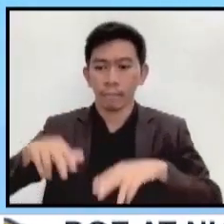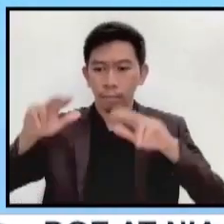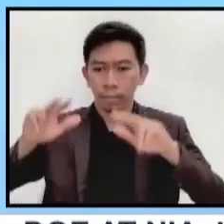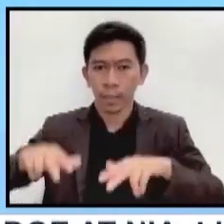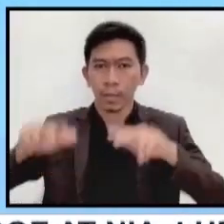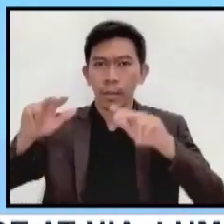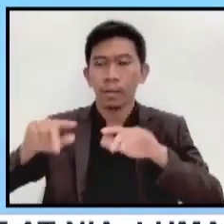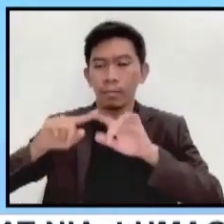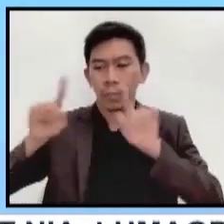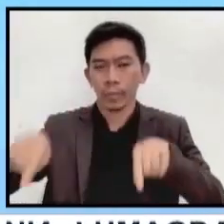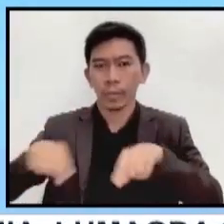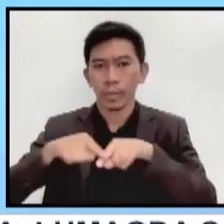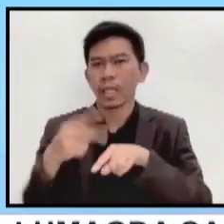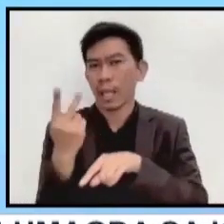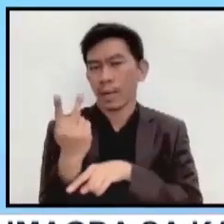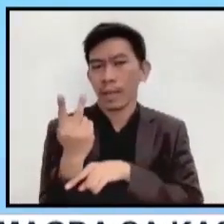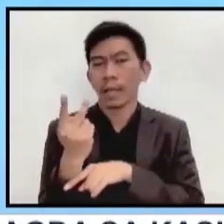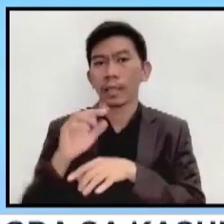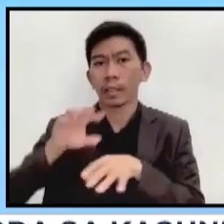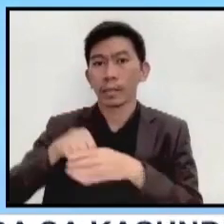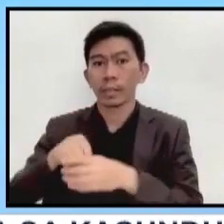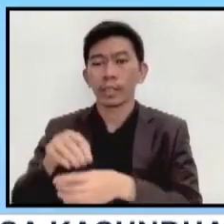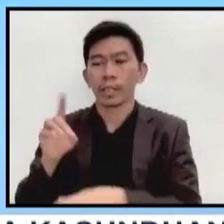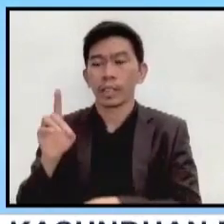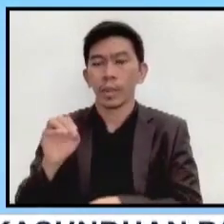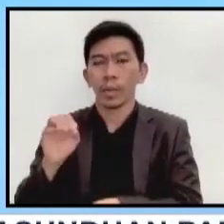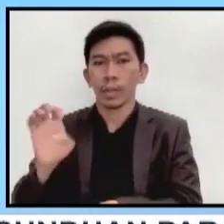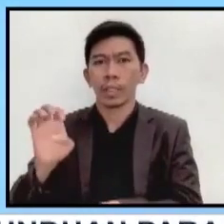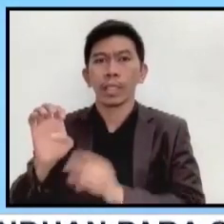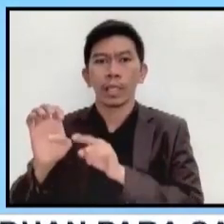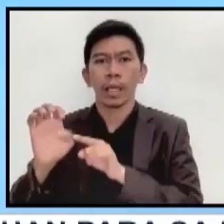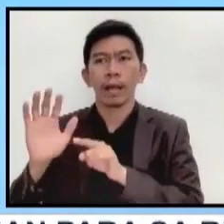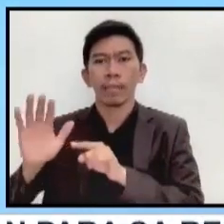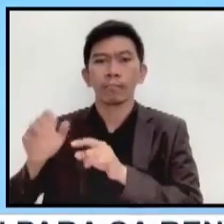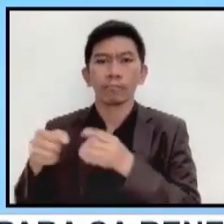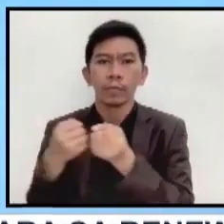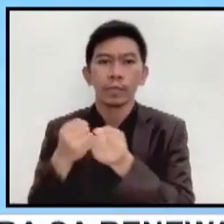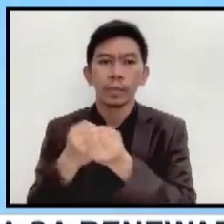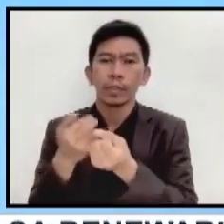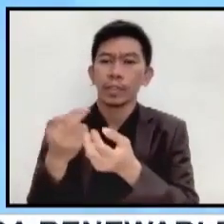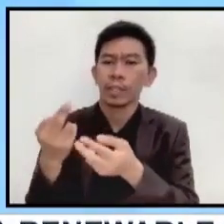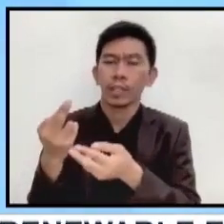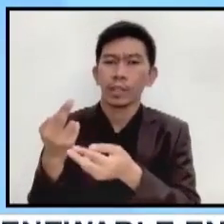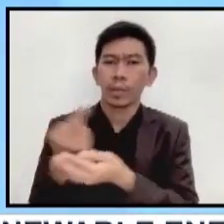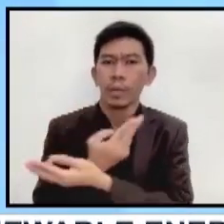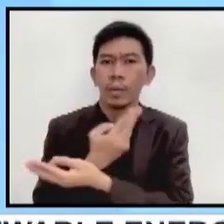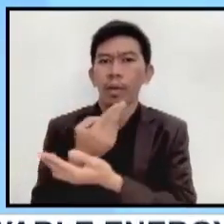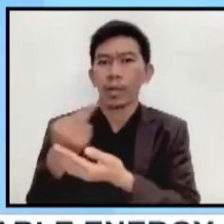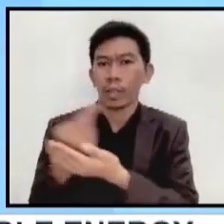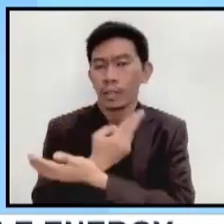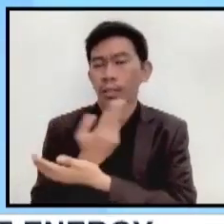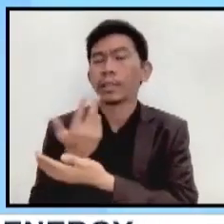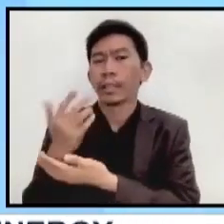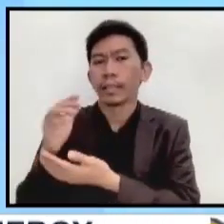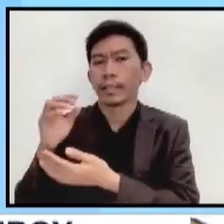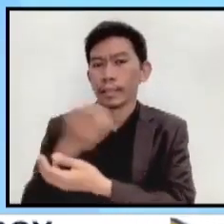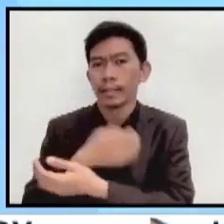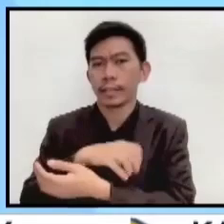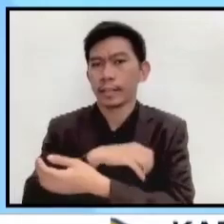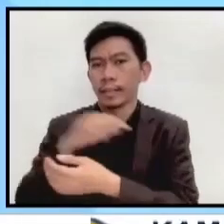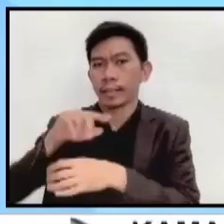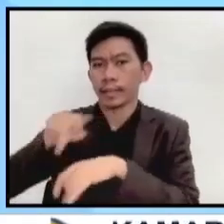layong paigtingin ang paggamit ng renewable energy sa bansa. Si Alan Francisco sa detalye.